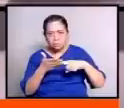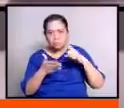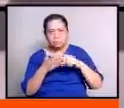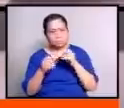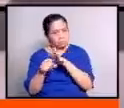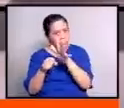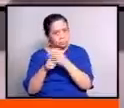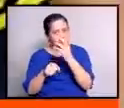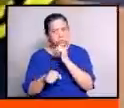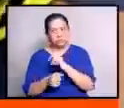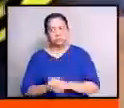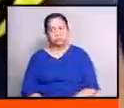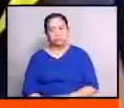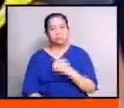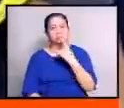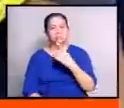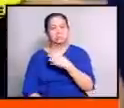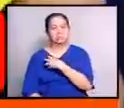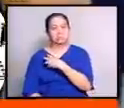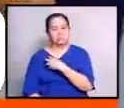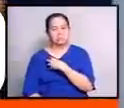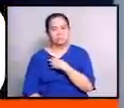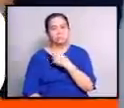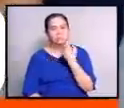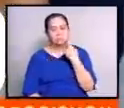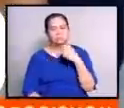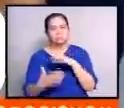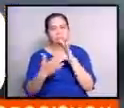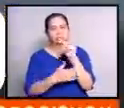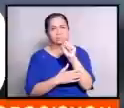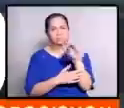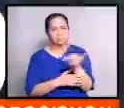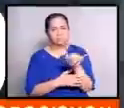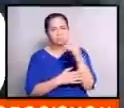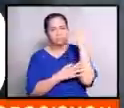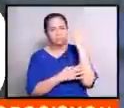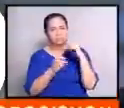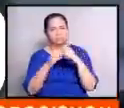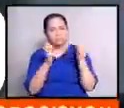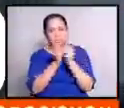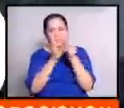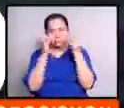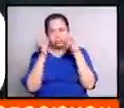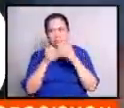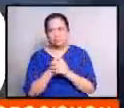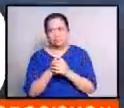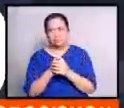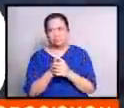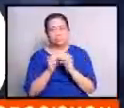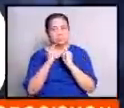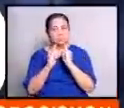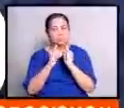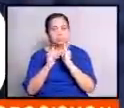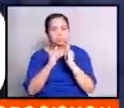kung ginahasa ang biktima. Ayon naman sa pulis, may mga kinakaharap na rin daw na kaso si Morpus dahil sa illegal na droga. Ayon sa